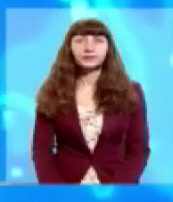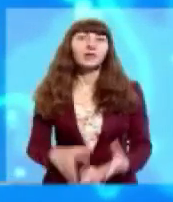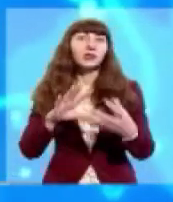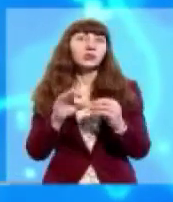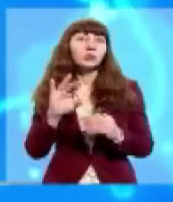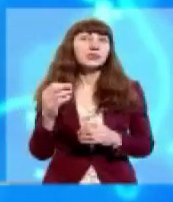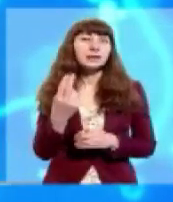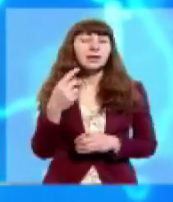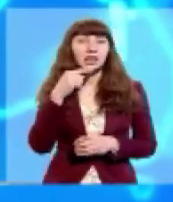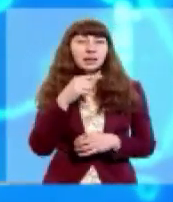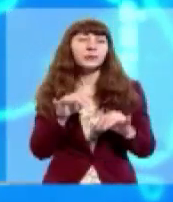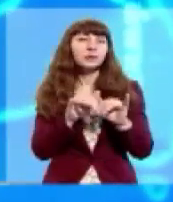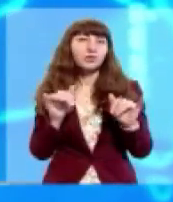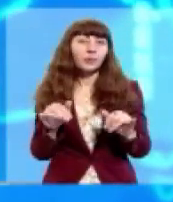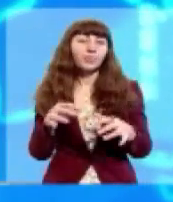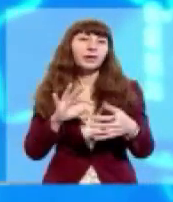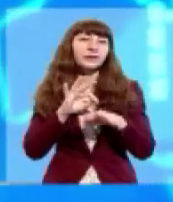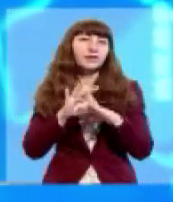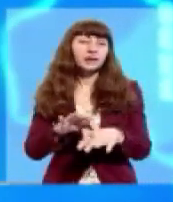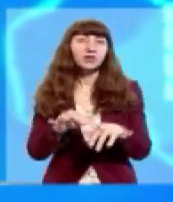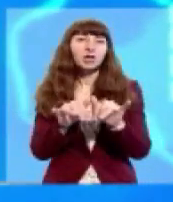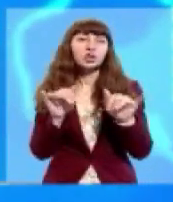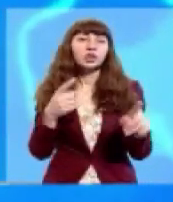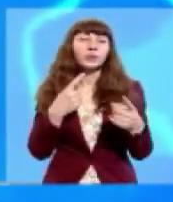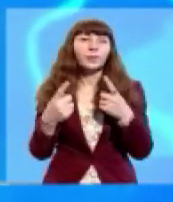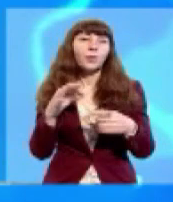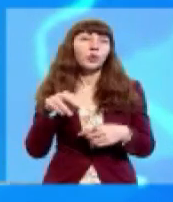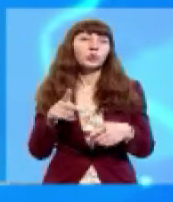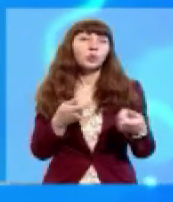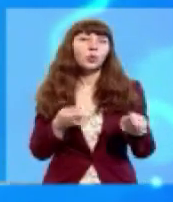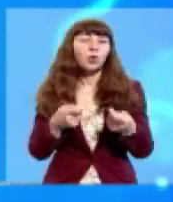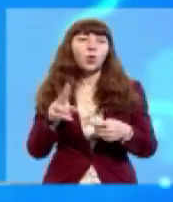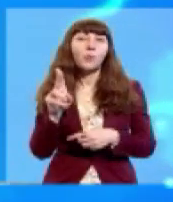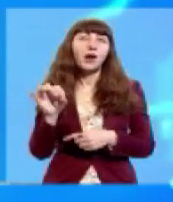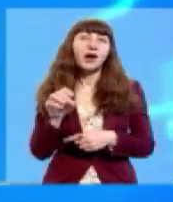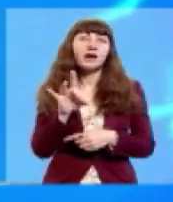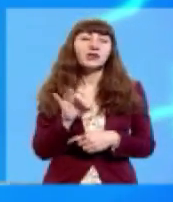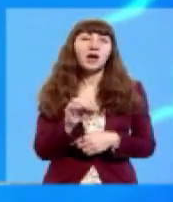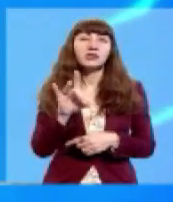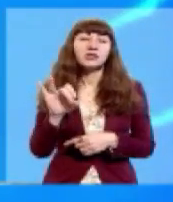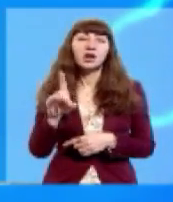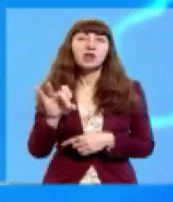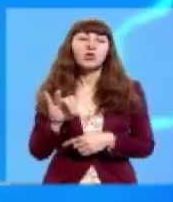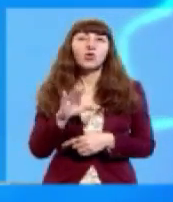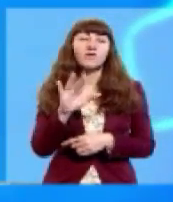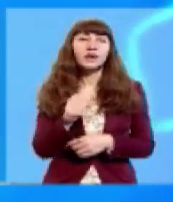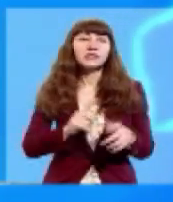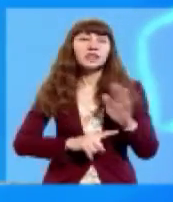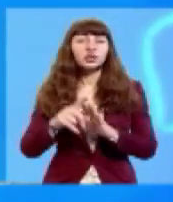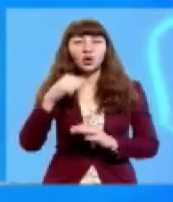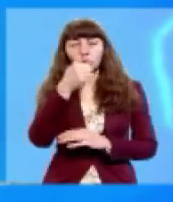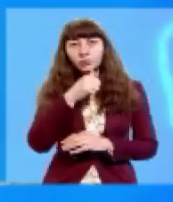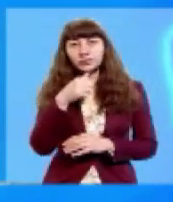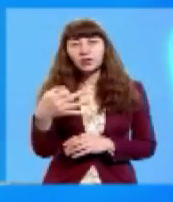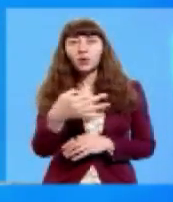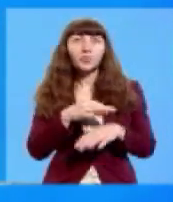Итоги социально-экономического развития подвели на расширенном заседании под председательством Кумара Аксакалова. С начала года в Кустанайской